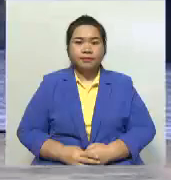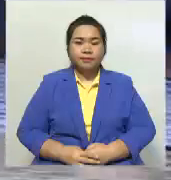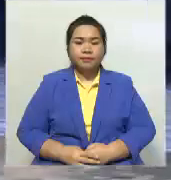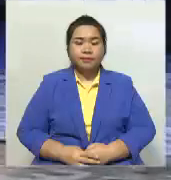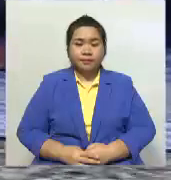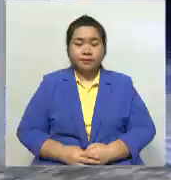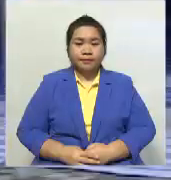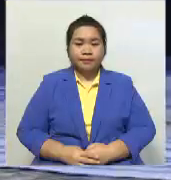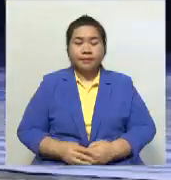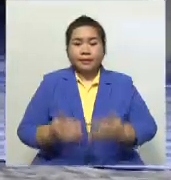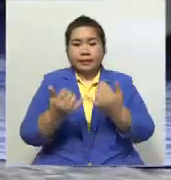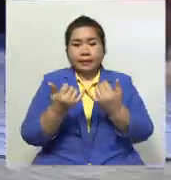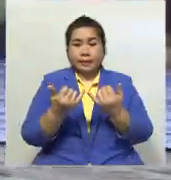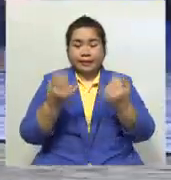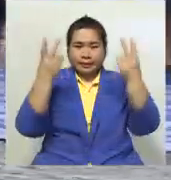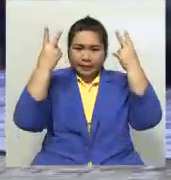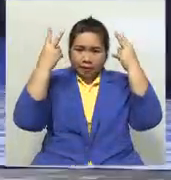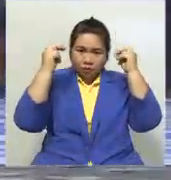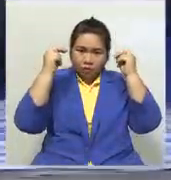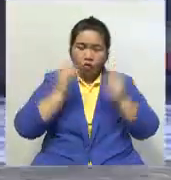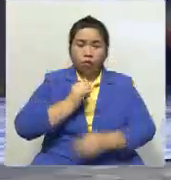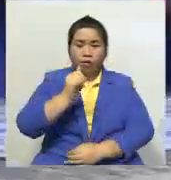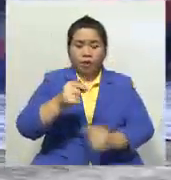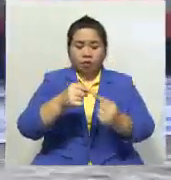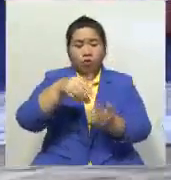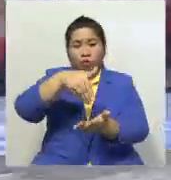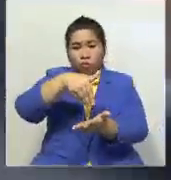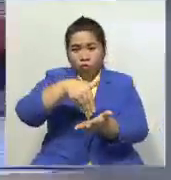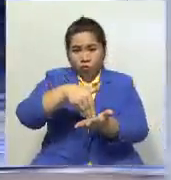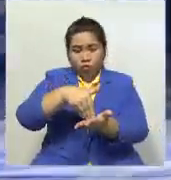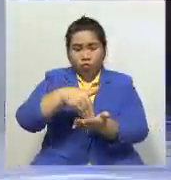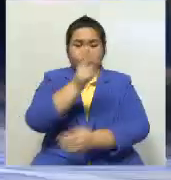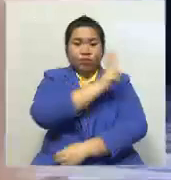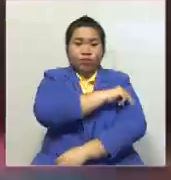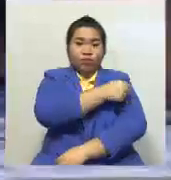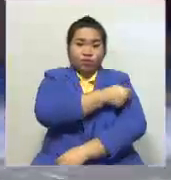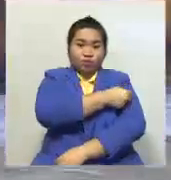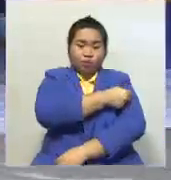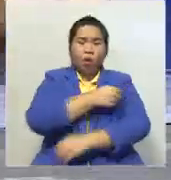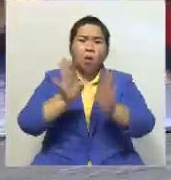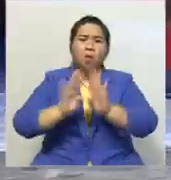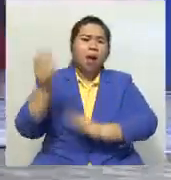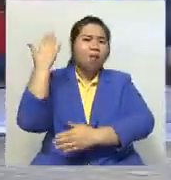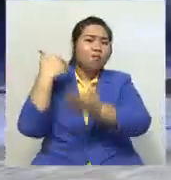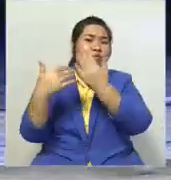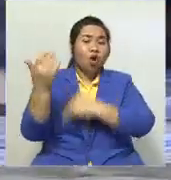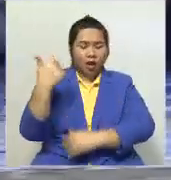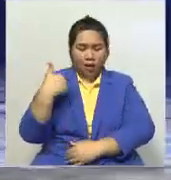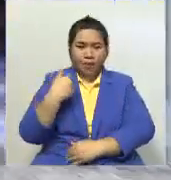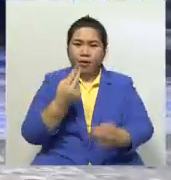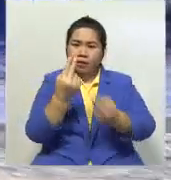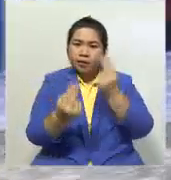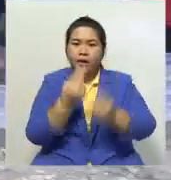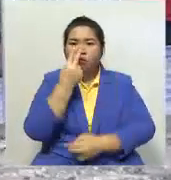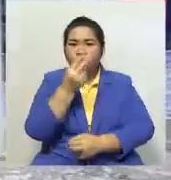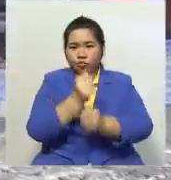ล่าสุดนะคะหลังจากที่นายกรัฐมนตรีเดินทางมาที่ศูนย์แพทย์แผนไทยพนานะคะก็มาเยี่ยมชมการดำเนินการของศูนย์แห่งนี้เนื่องจาก